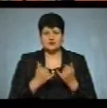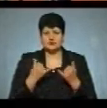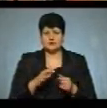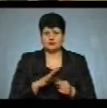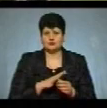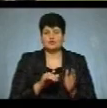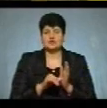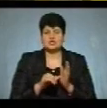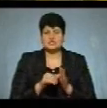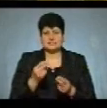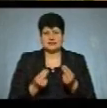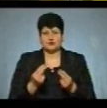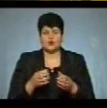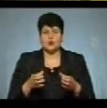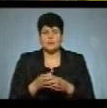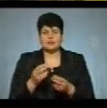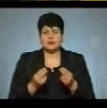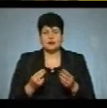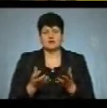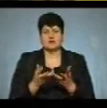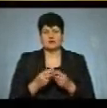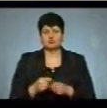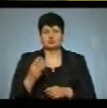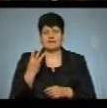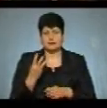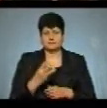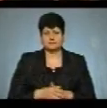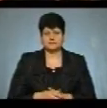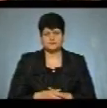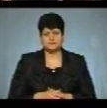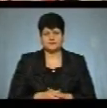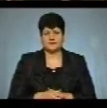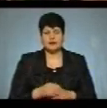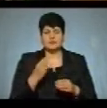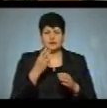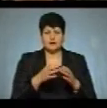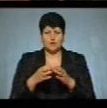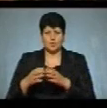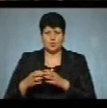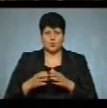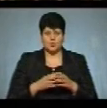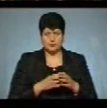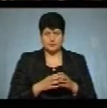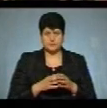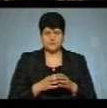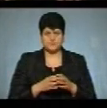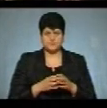відбулося 6 ігор. Команди грають до рахунку 3. 3 групи розсіяні команди.